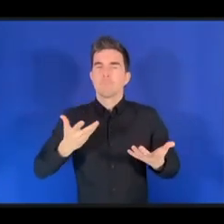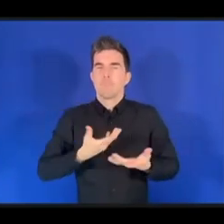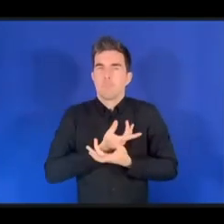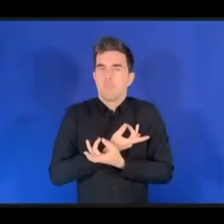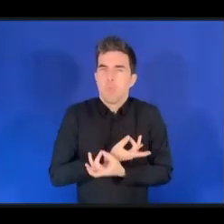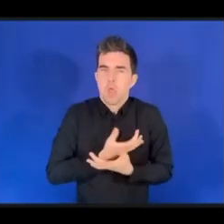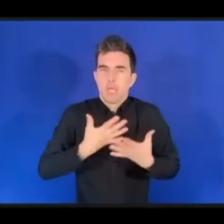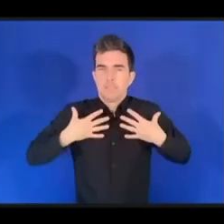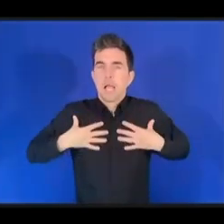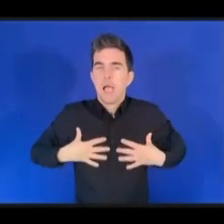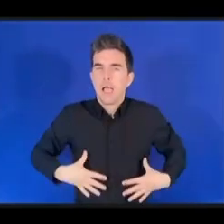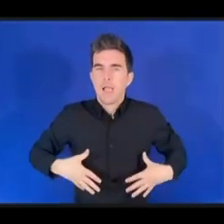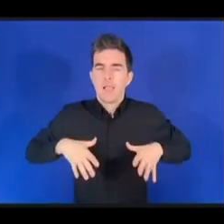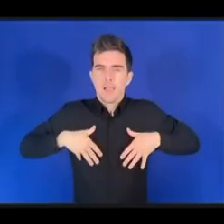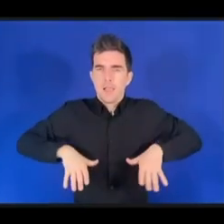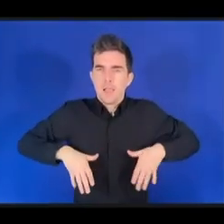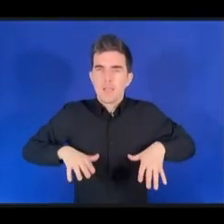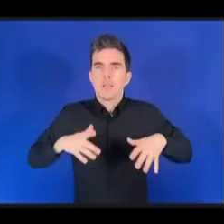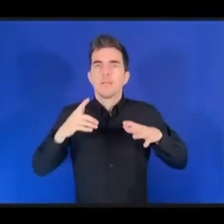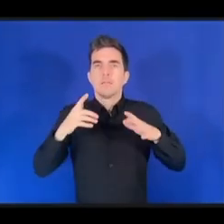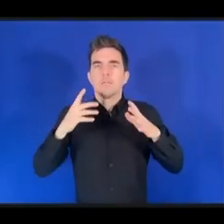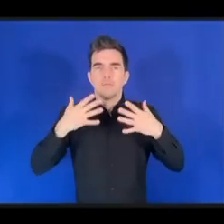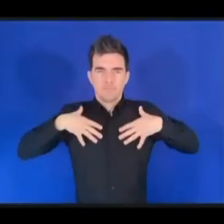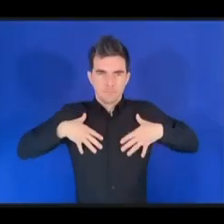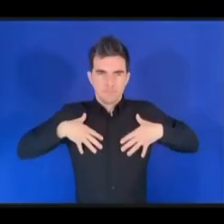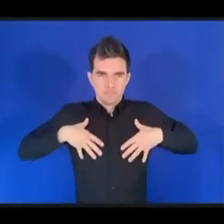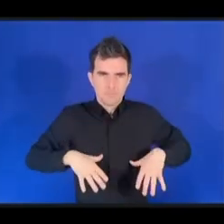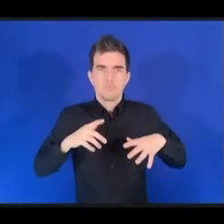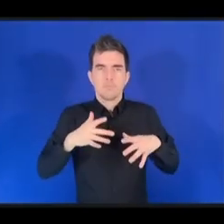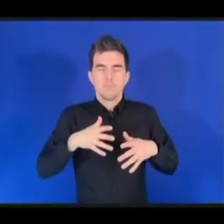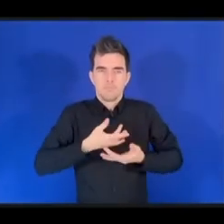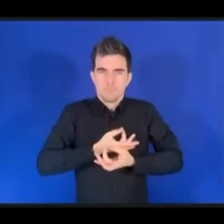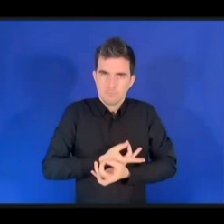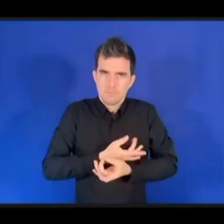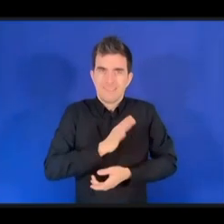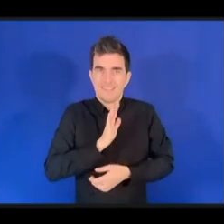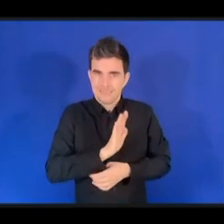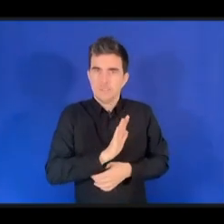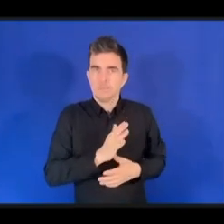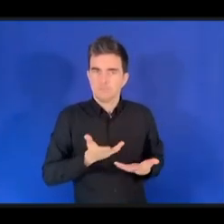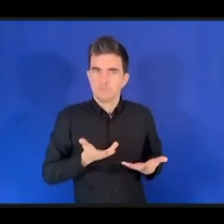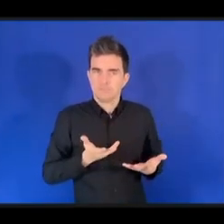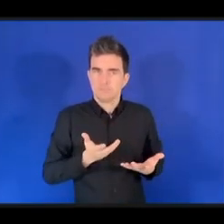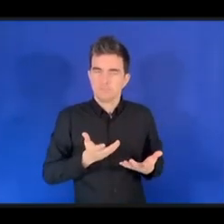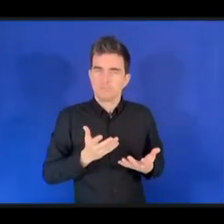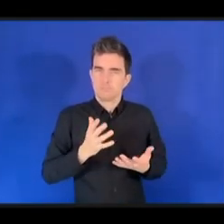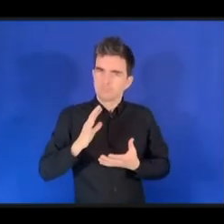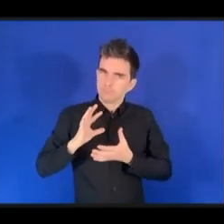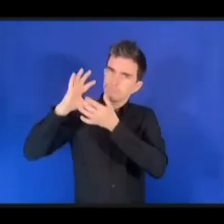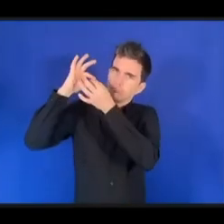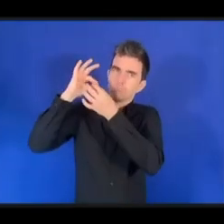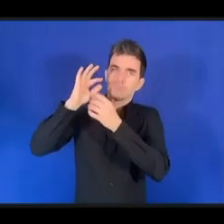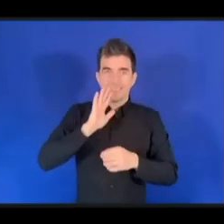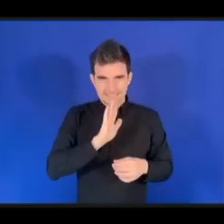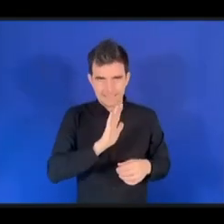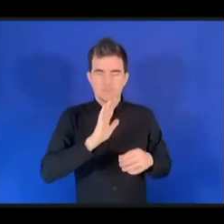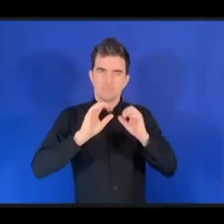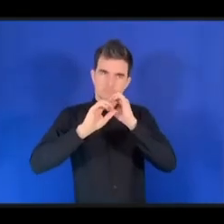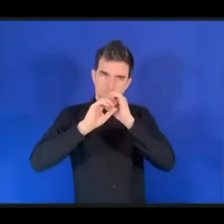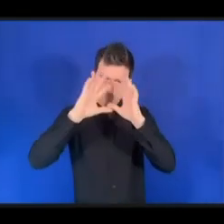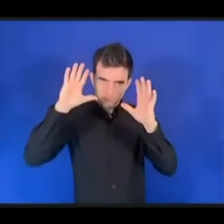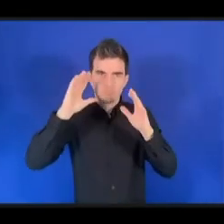が世界一のゲームメーカー任天堂でございます